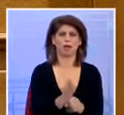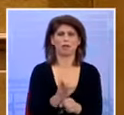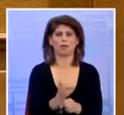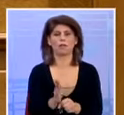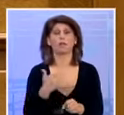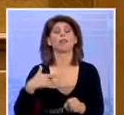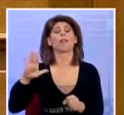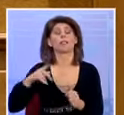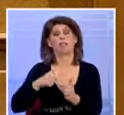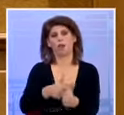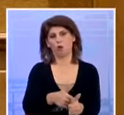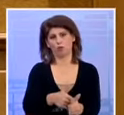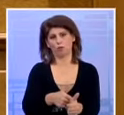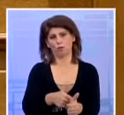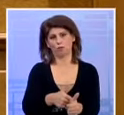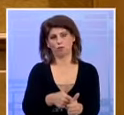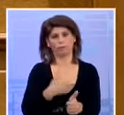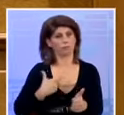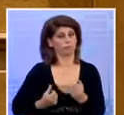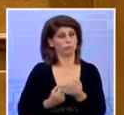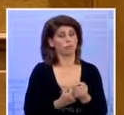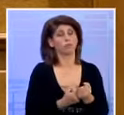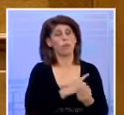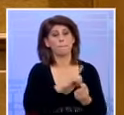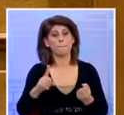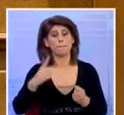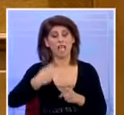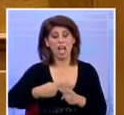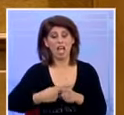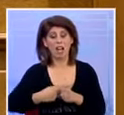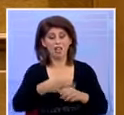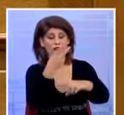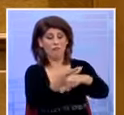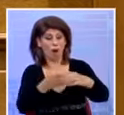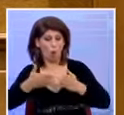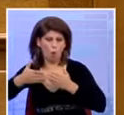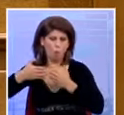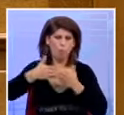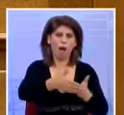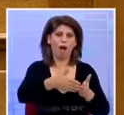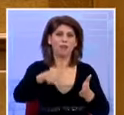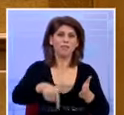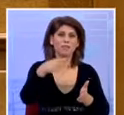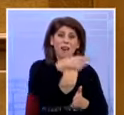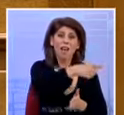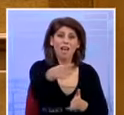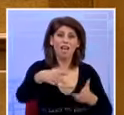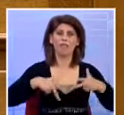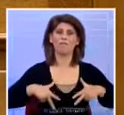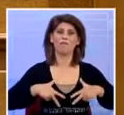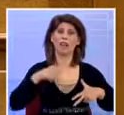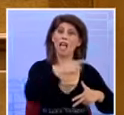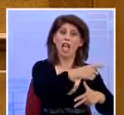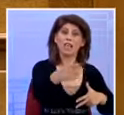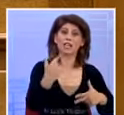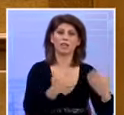σας ακολουθήσουμε. Θα στηρίξουμε να μην πάει η χώρα στα βράχια. Αλλά σήμερα εσείς είστε κυβέρνηση. Εσείς έχετε την